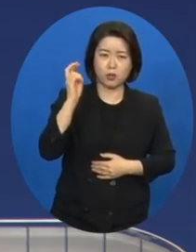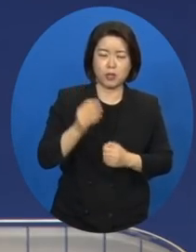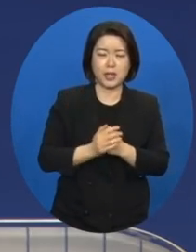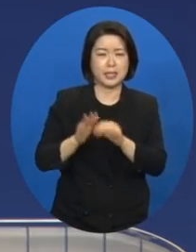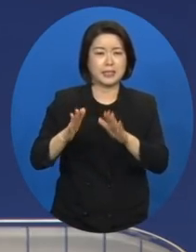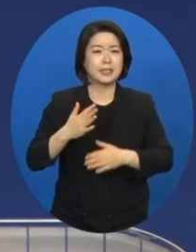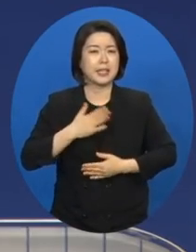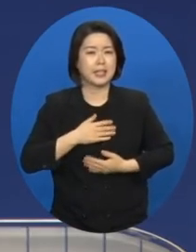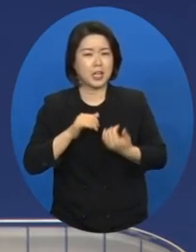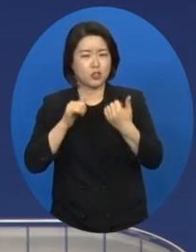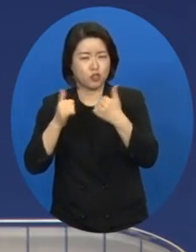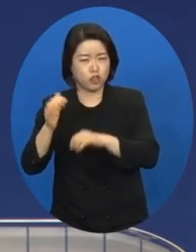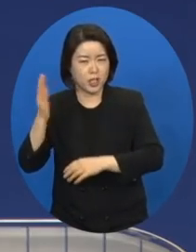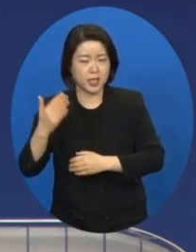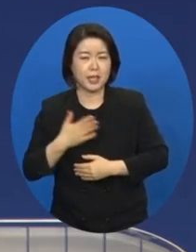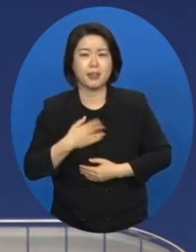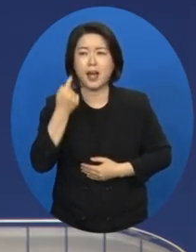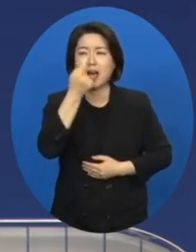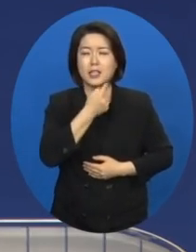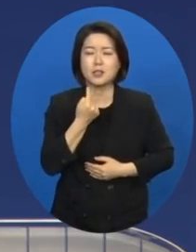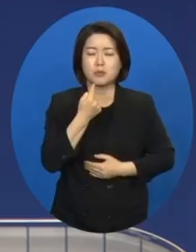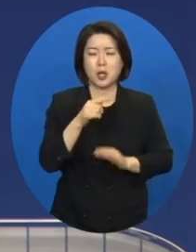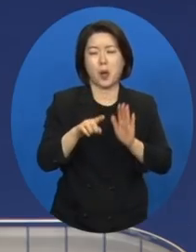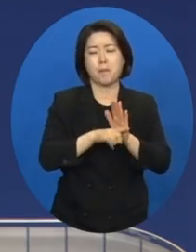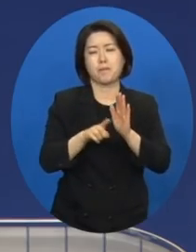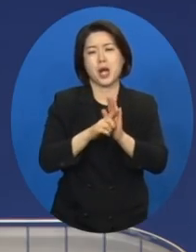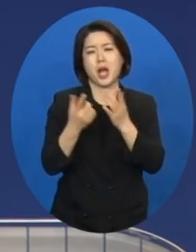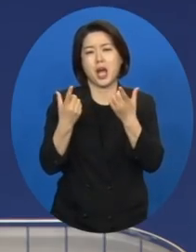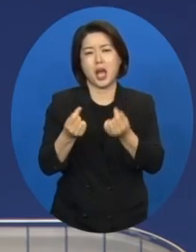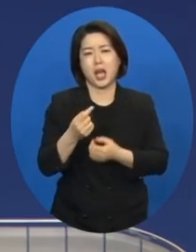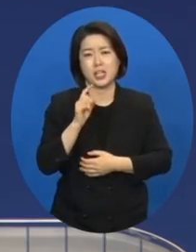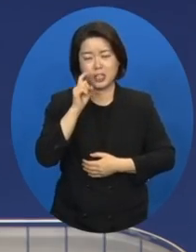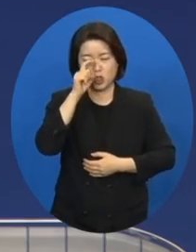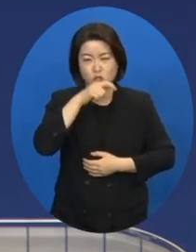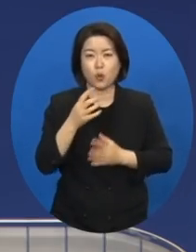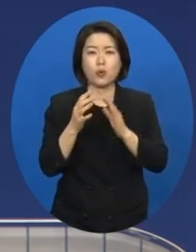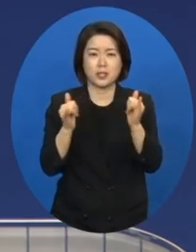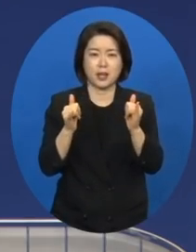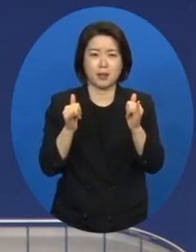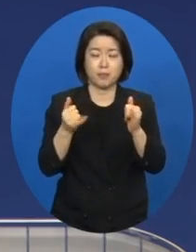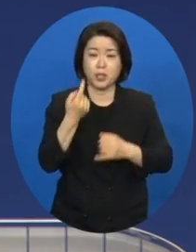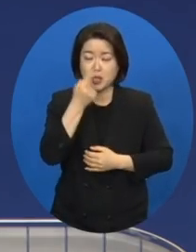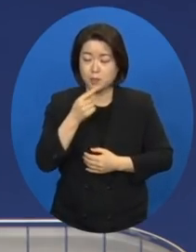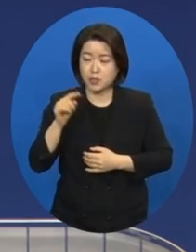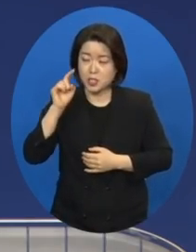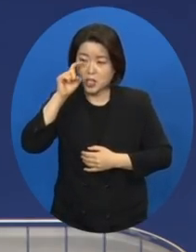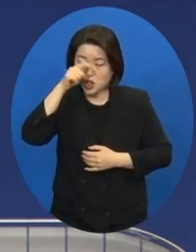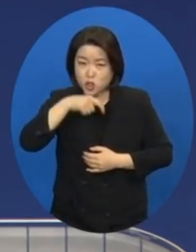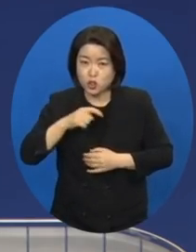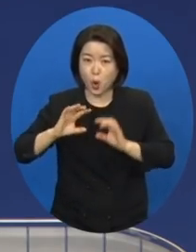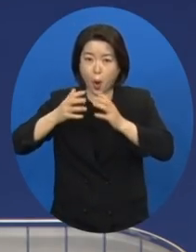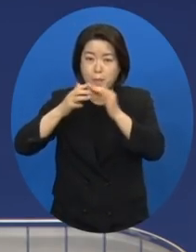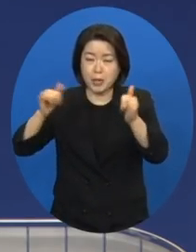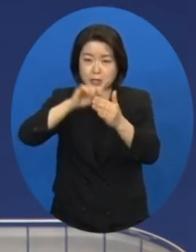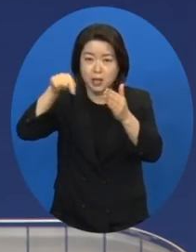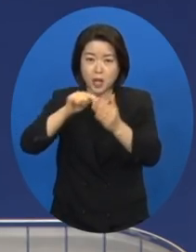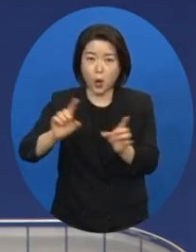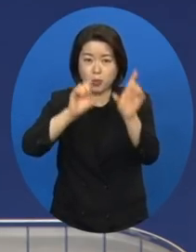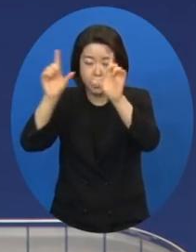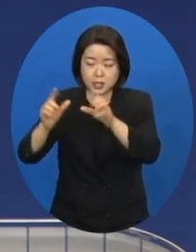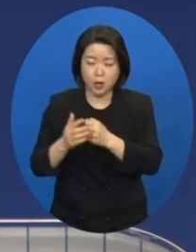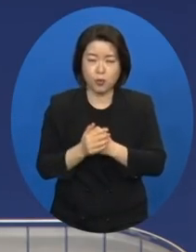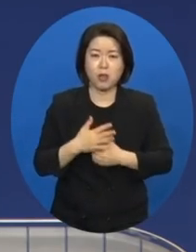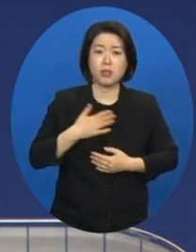나는 죽게 되었구나. 나는 입술이 부정한 사람인데 입술이 부정한 백성 가운데 살면서 왕이신 주님을